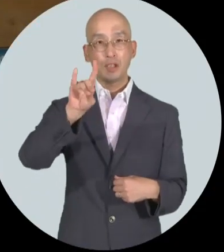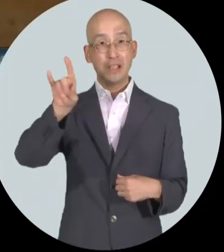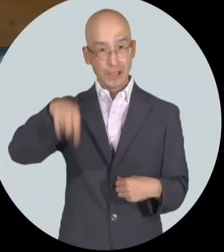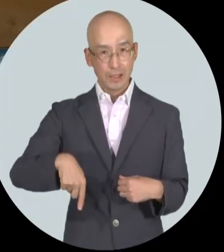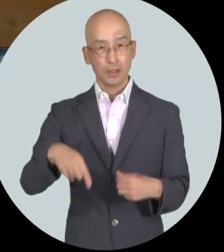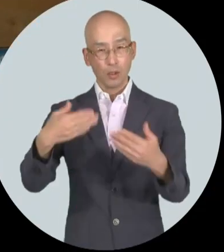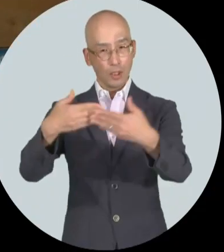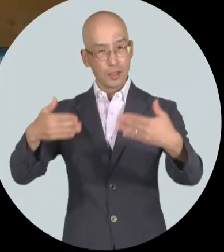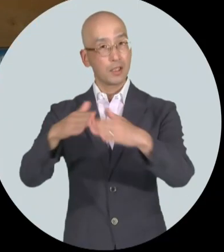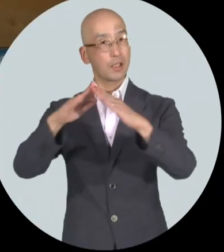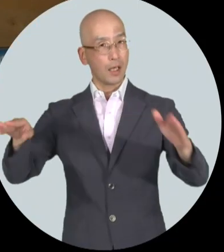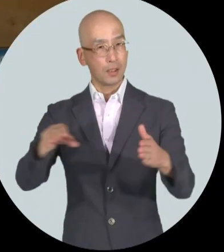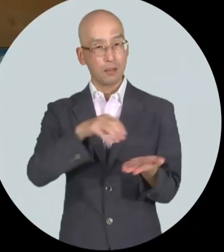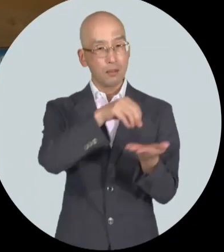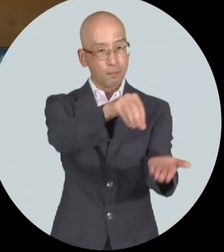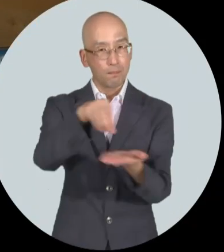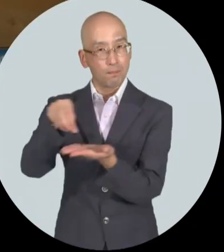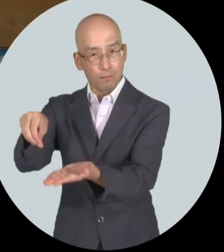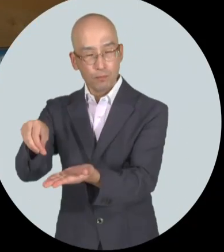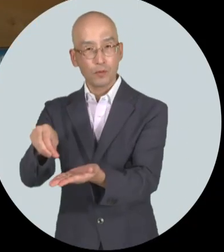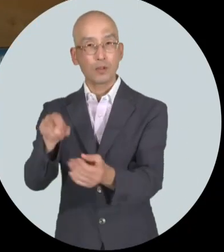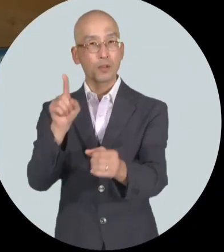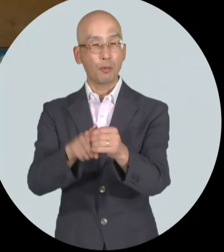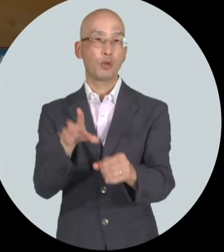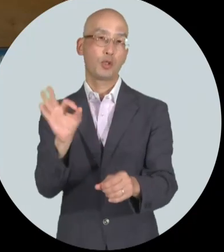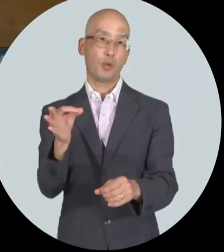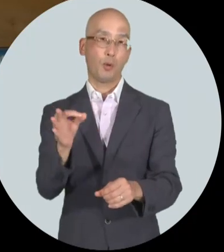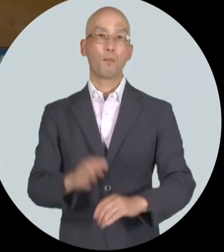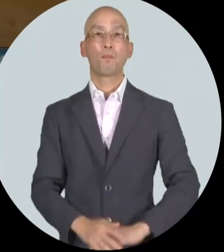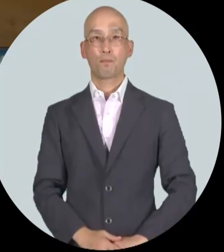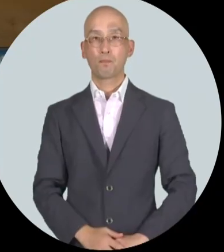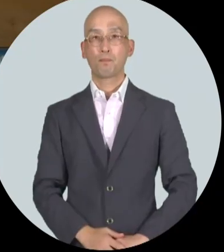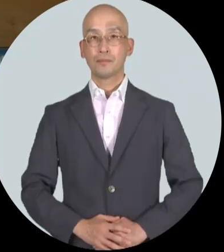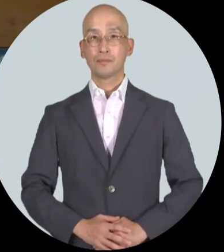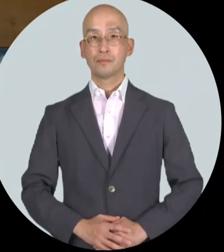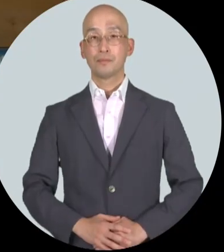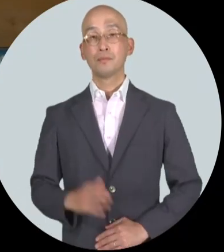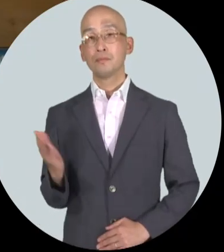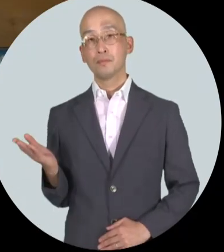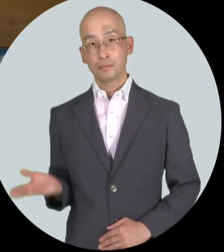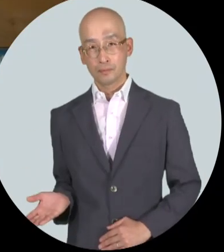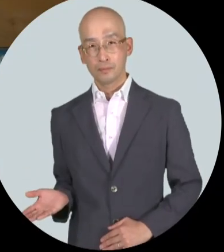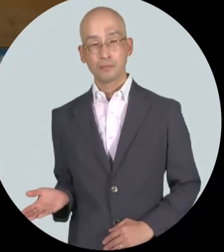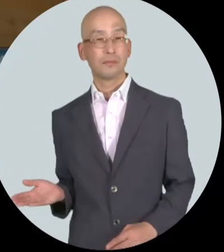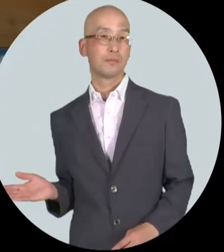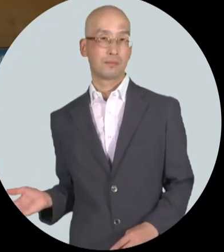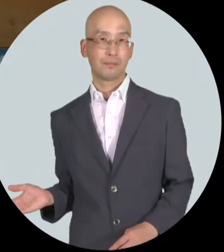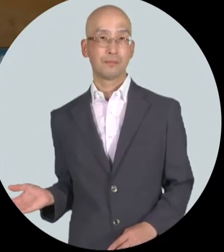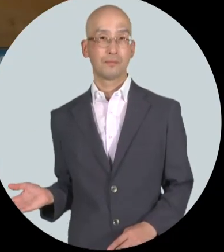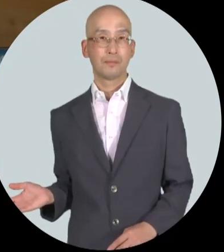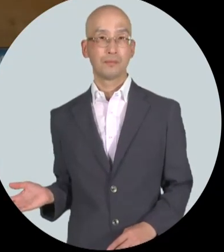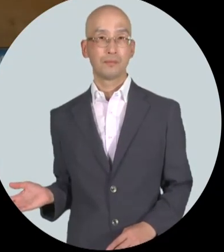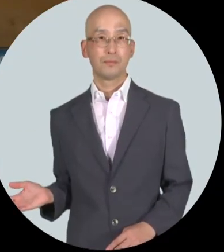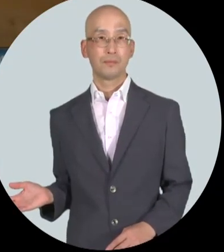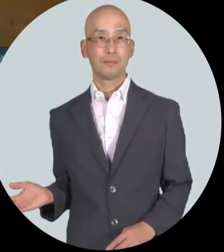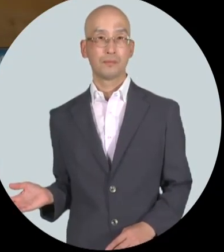ギーでの展示会に出展するということでの PR 費用でございます。花壇は、京物ブランド輸出拡